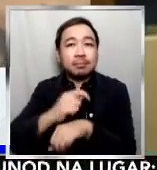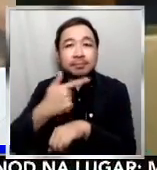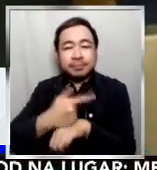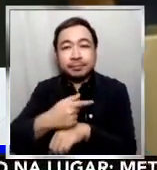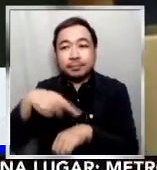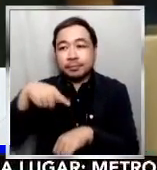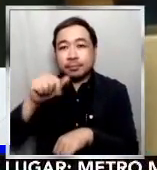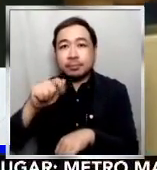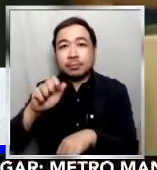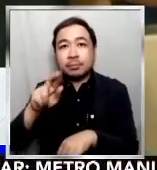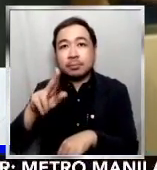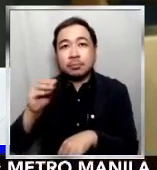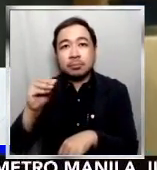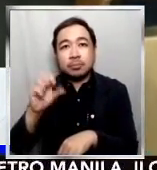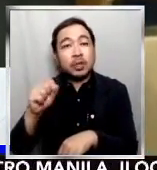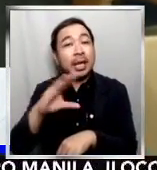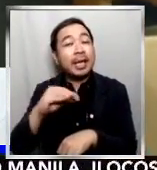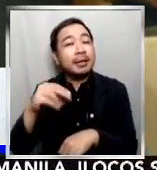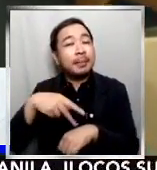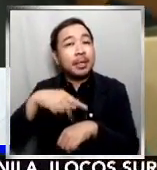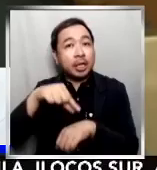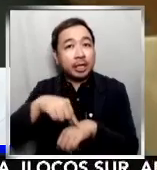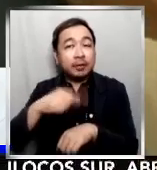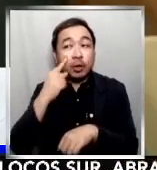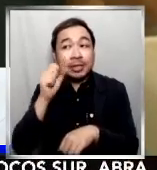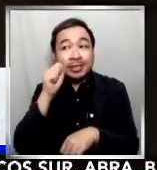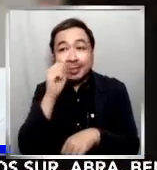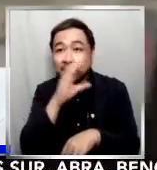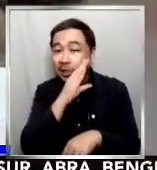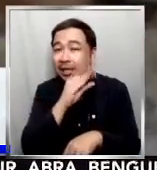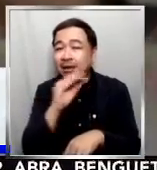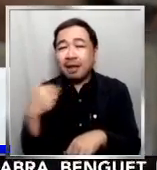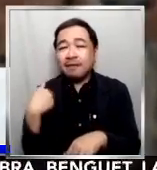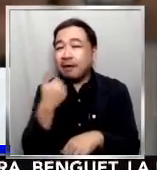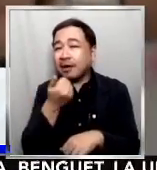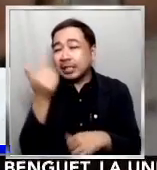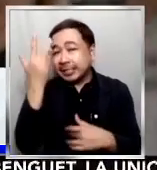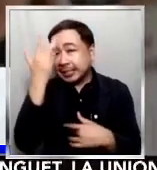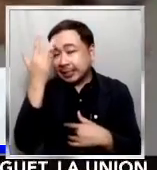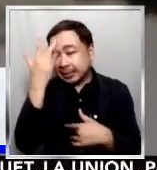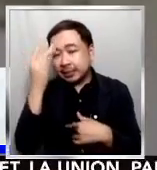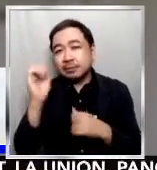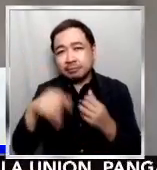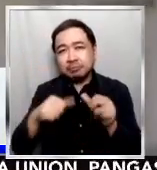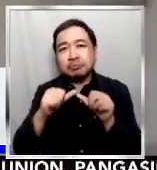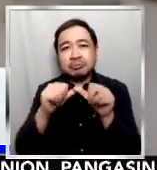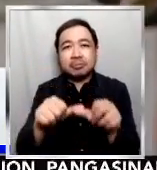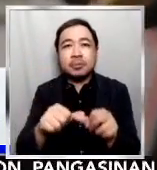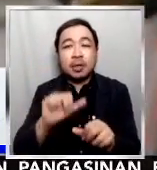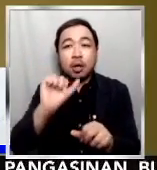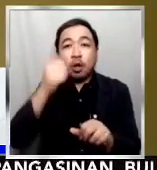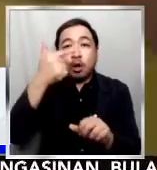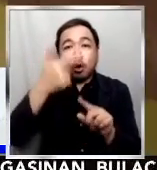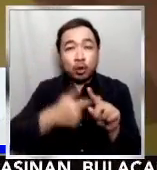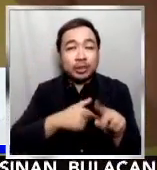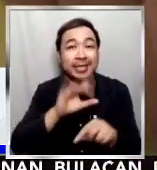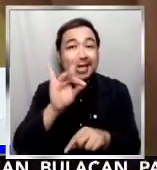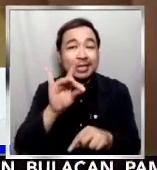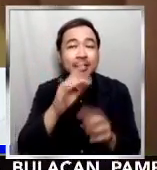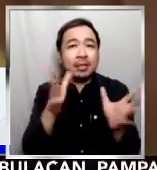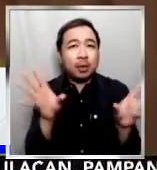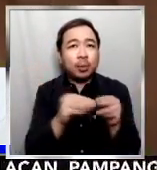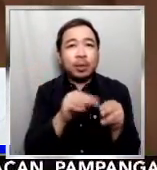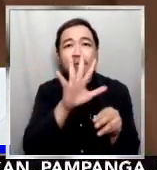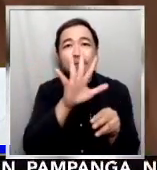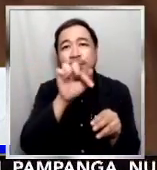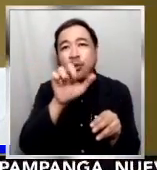Paranaque sa mga senior citizen at may comorbidities. As of August 8, Umaabot na sa 5.3 million ang naiturok na first